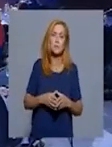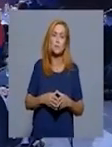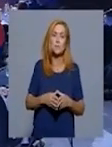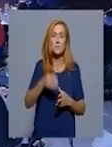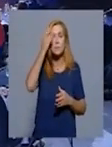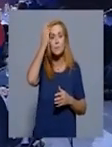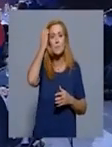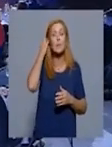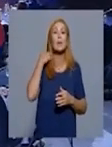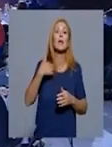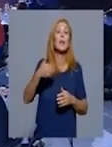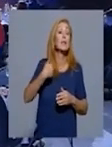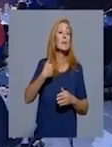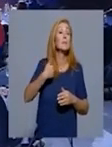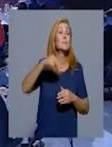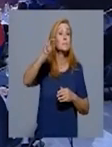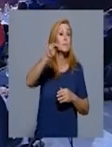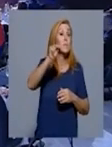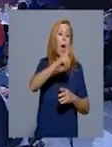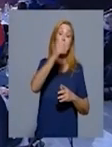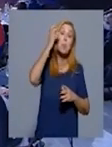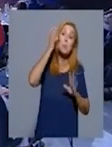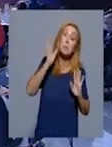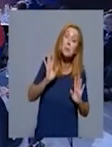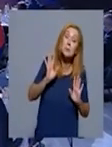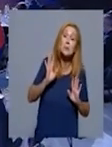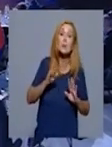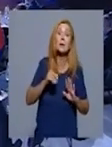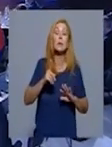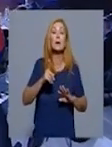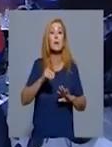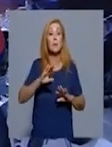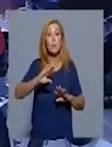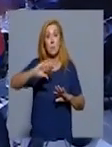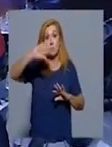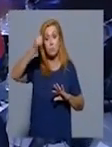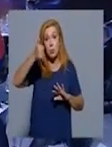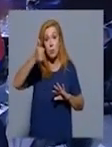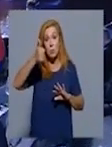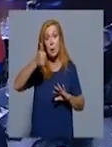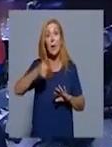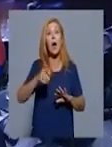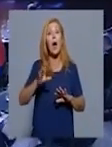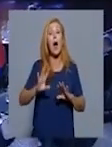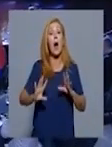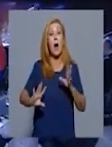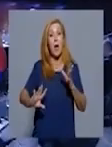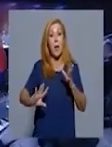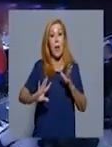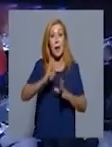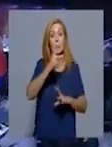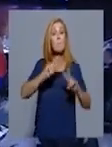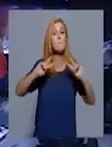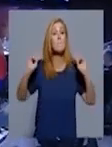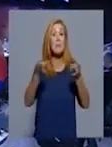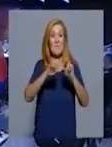Οι δεσμεύσεις αυτές, αν θυμάστε, έγιναν μετά από την πραγματοποίηση του Αναπτυξιακού